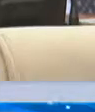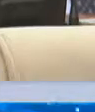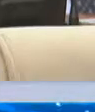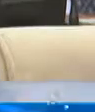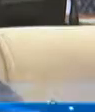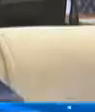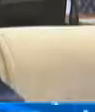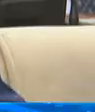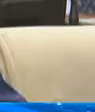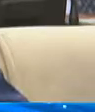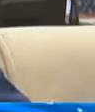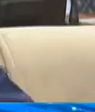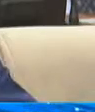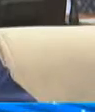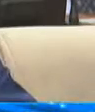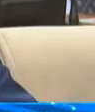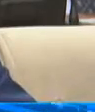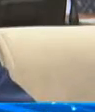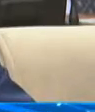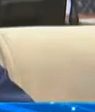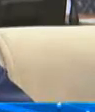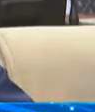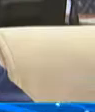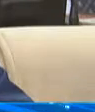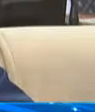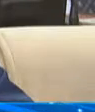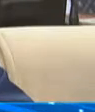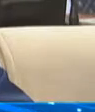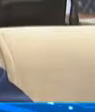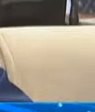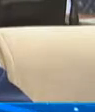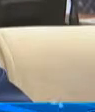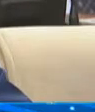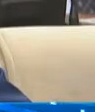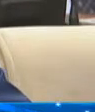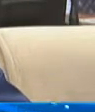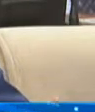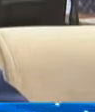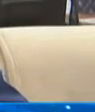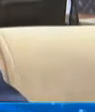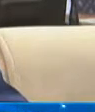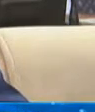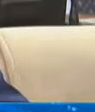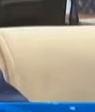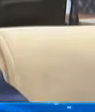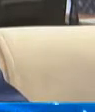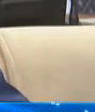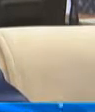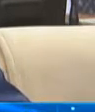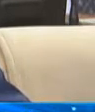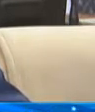жауапкершілігі көзделіп отыр. Сөйтіп заң жобасы өз-өзін реттеу ұйымдарының дамытуға нарық